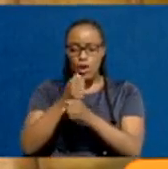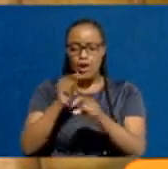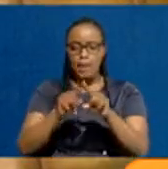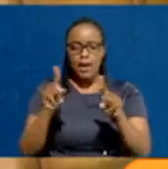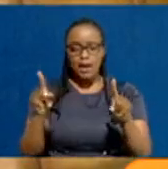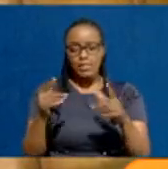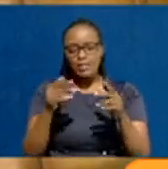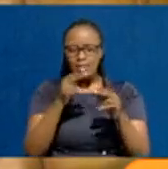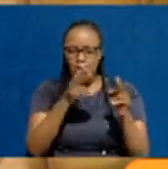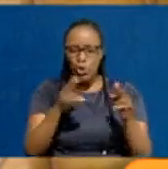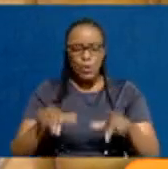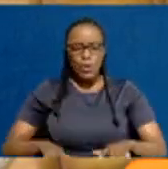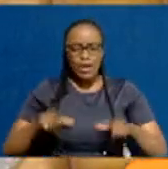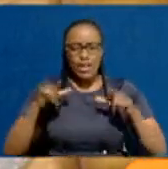lakini